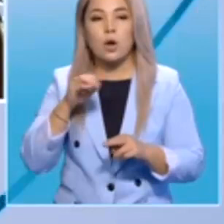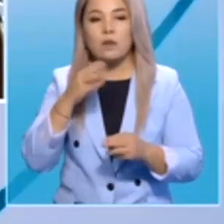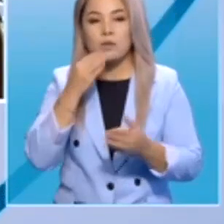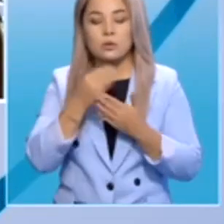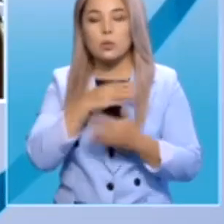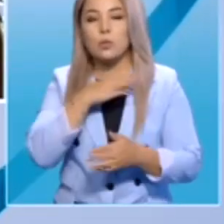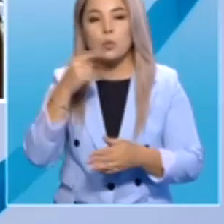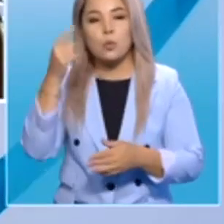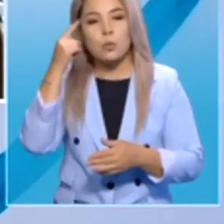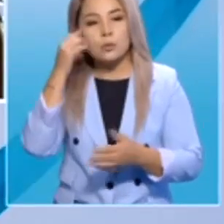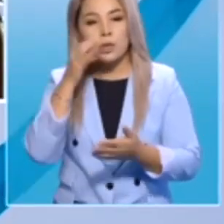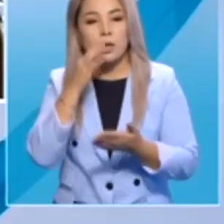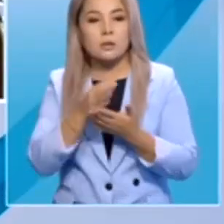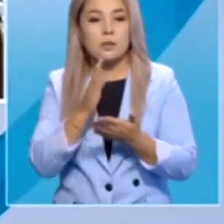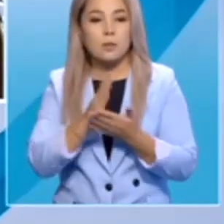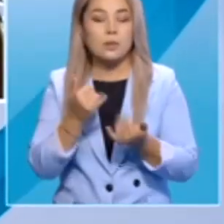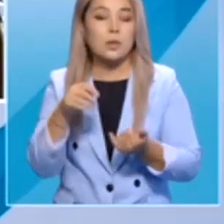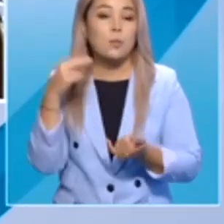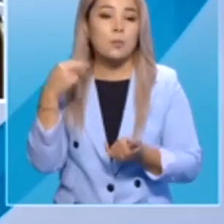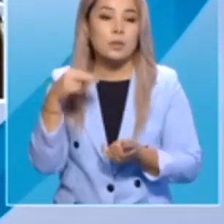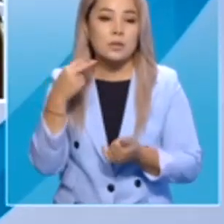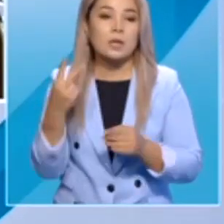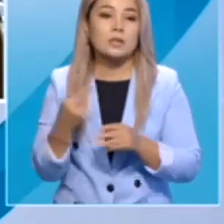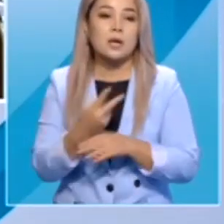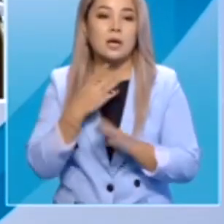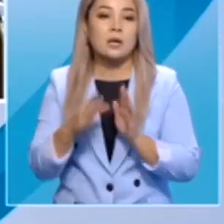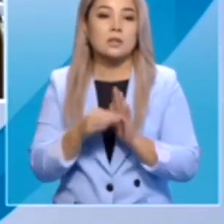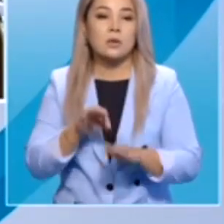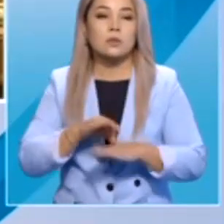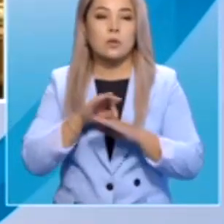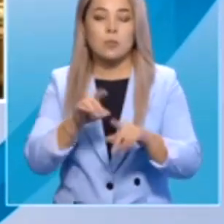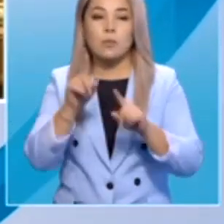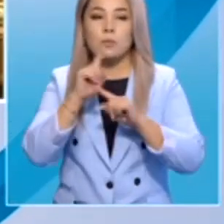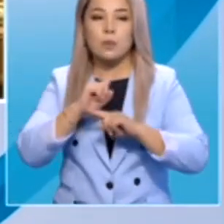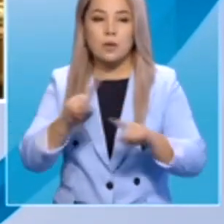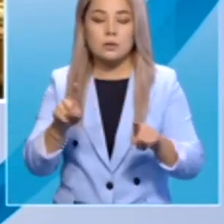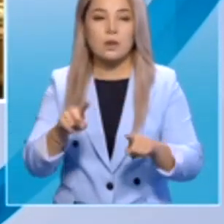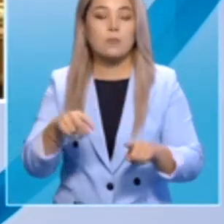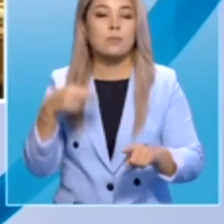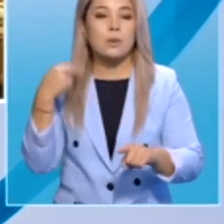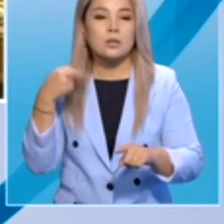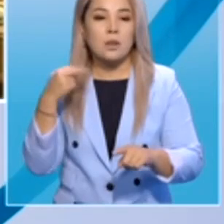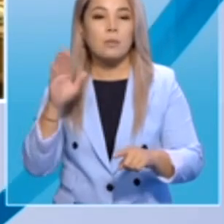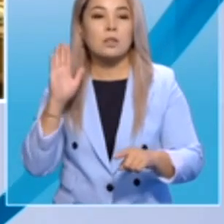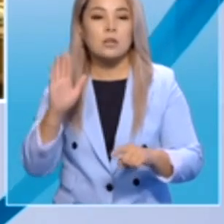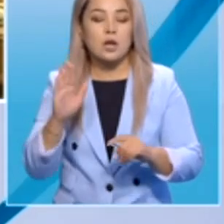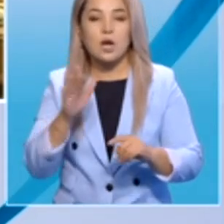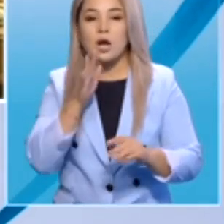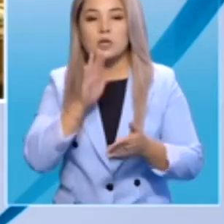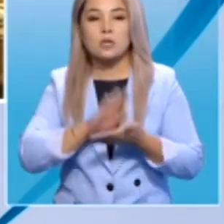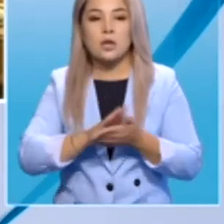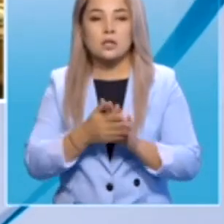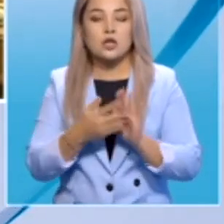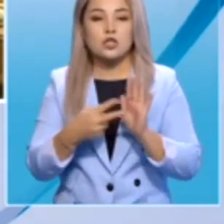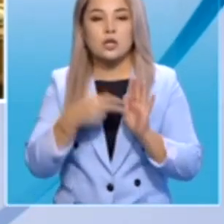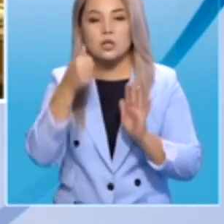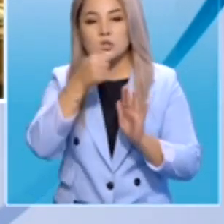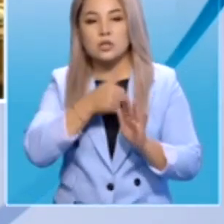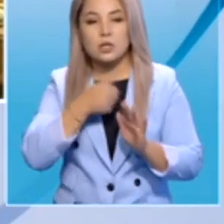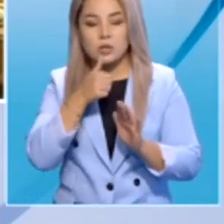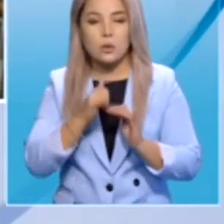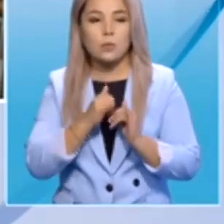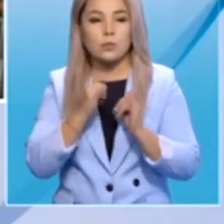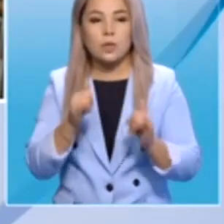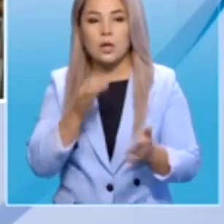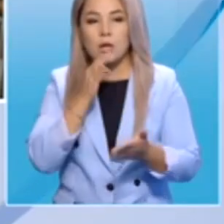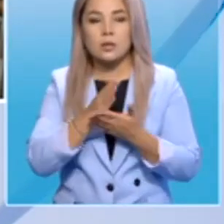көп ойланғанын айтты. Сонымен енді президент екі рет сайлана алмайды. Президент мандаты ұзақтығын 7 жылға бір мерзіммен шектеуді ұсынды. Сонымен